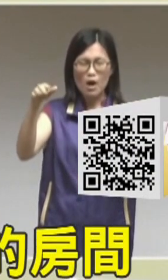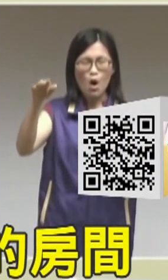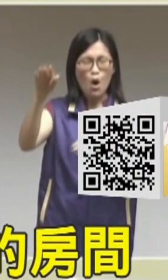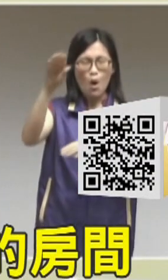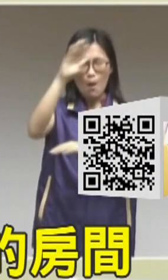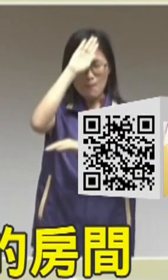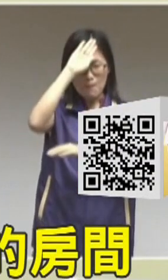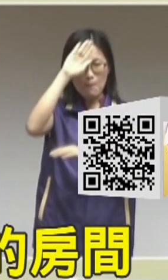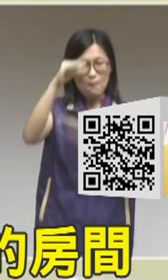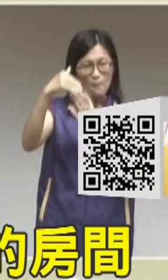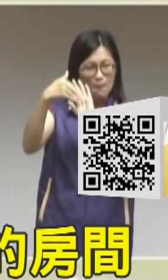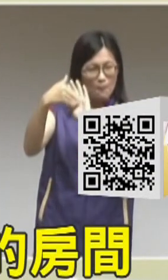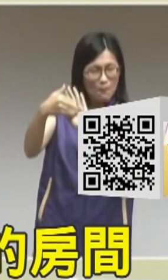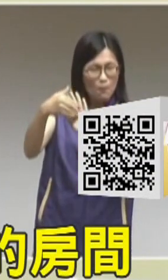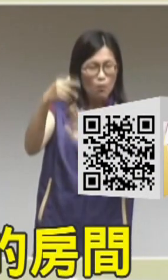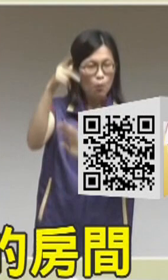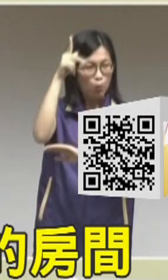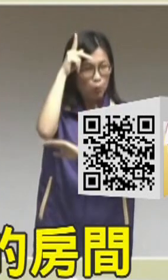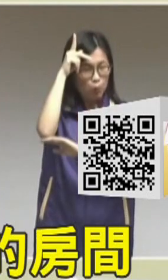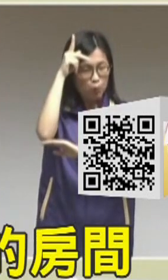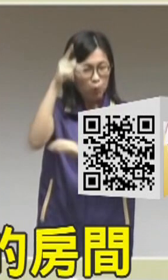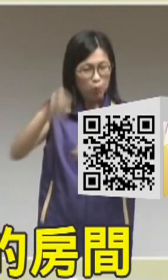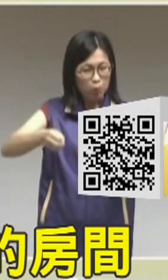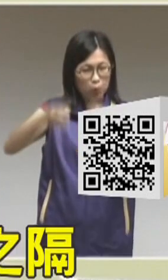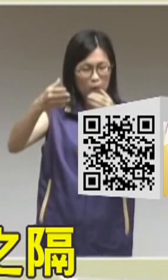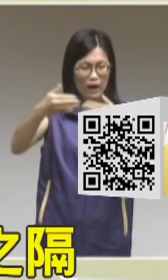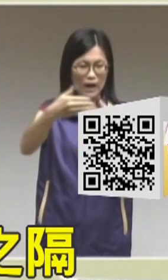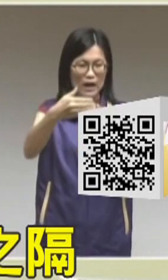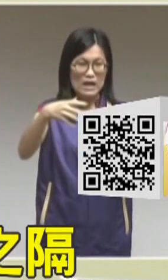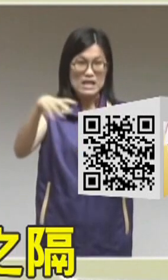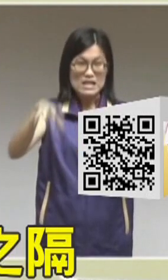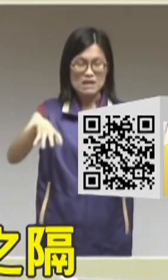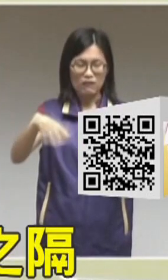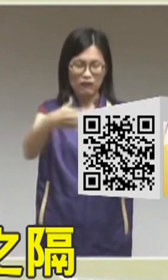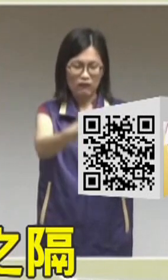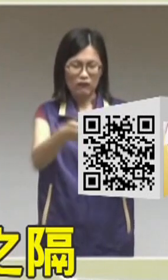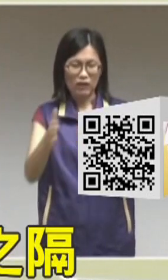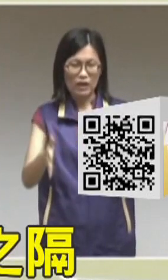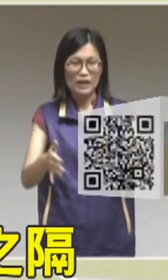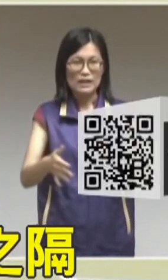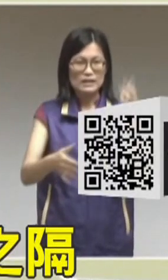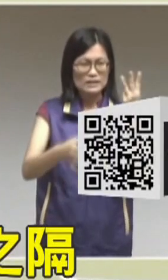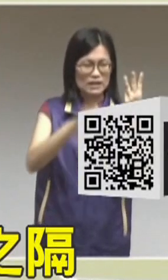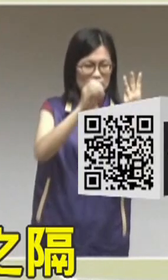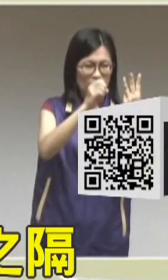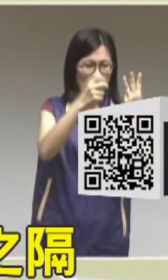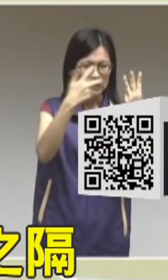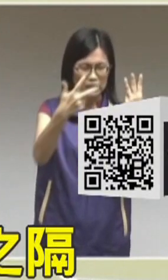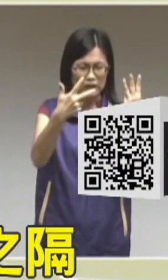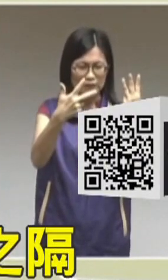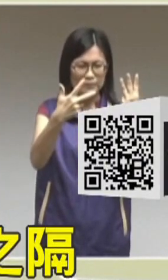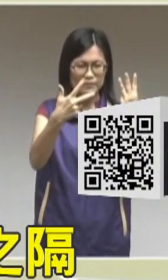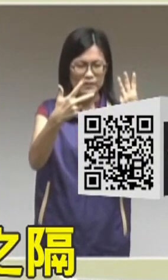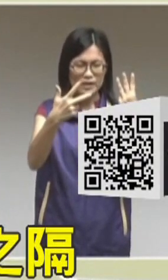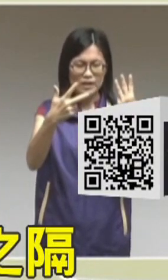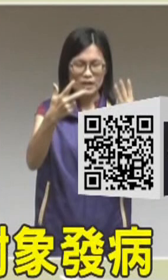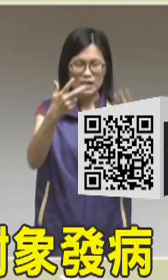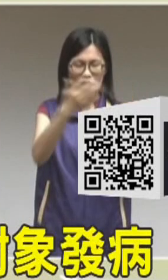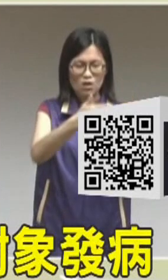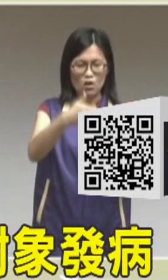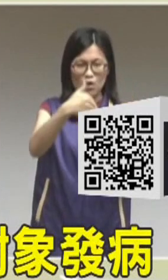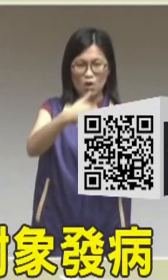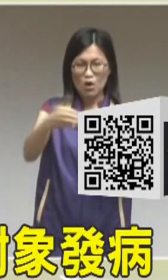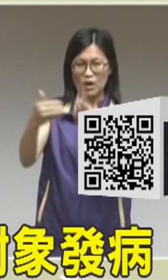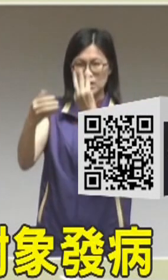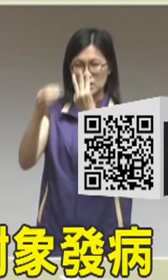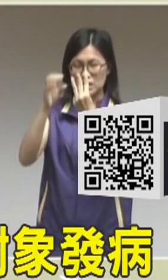馆里面啊，他的隔壁的房间啊，这个307跟308两房之隔啊，